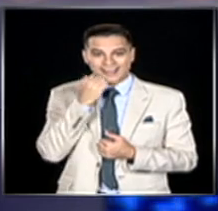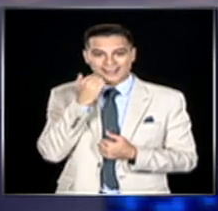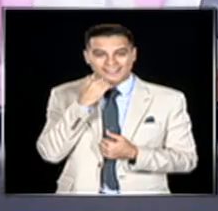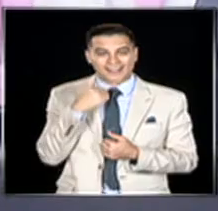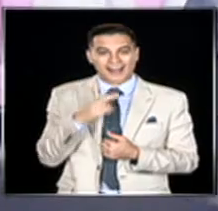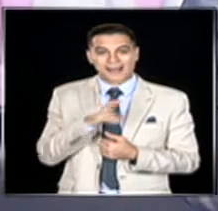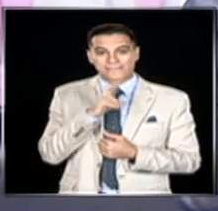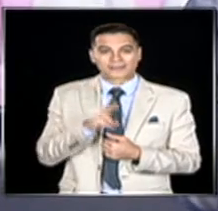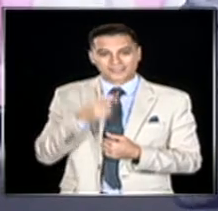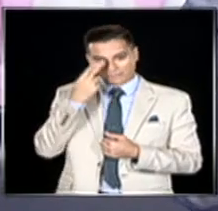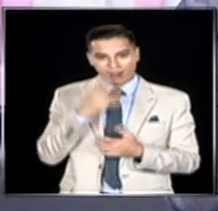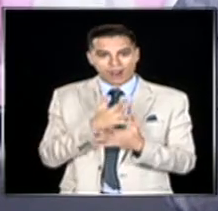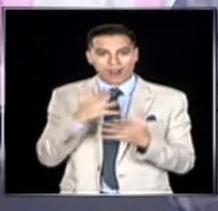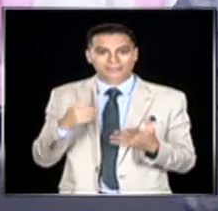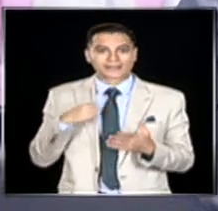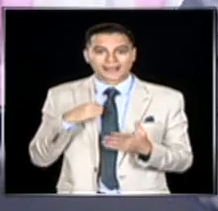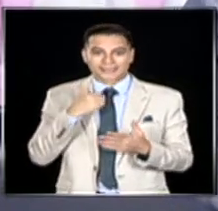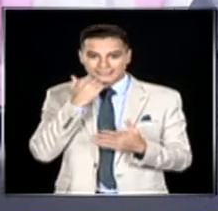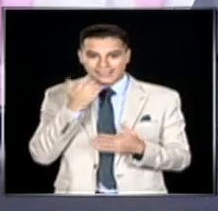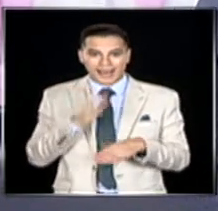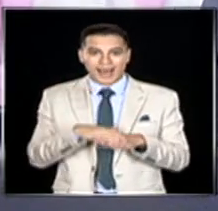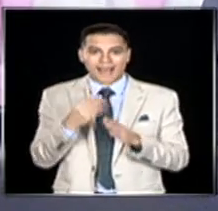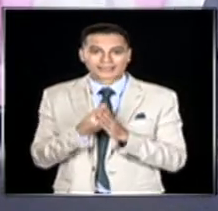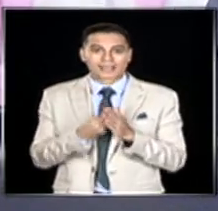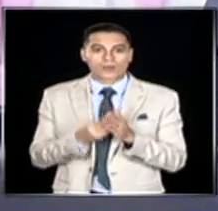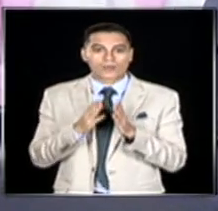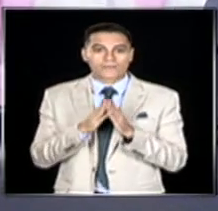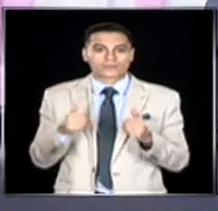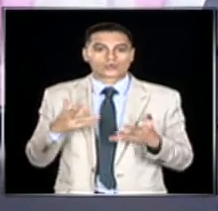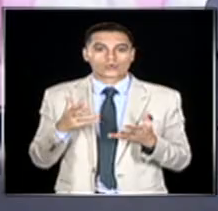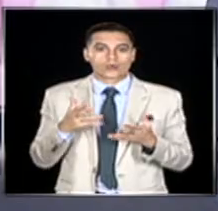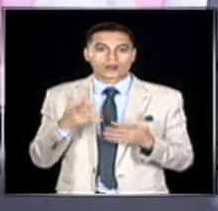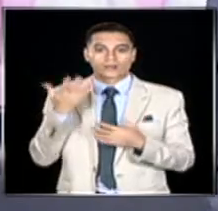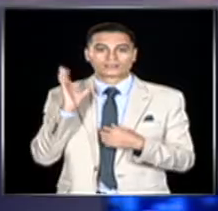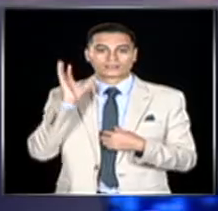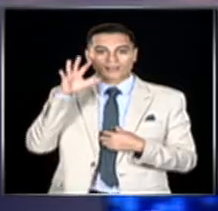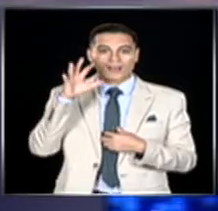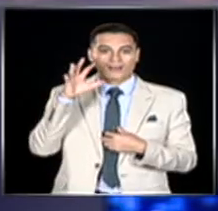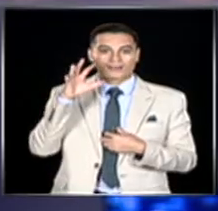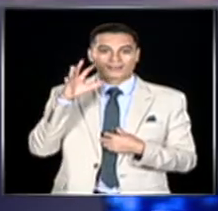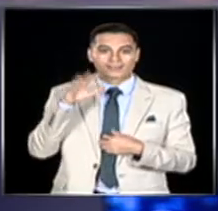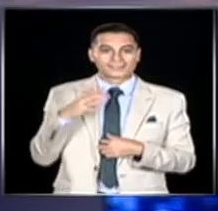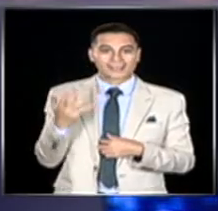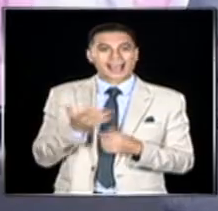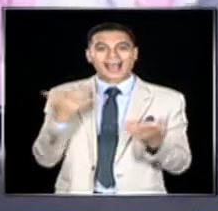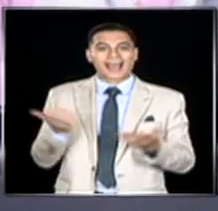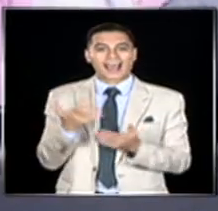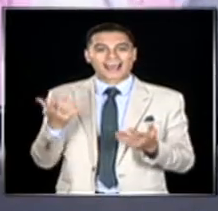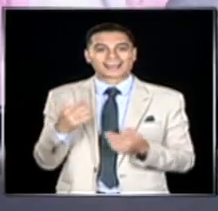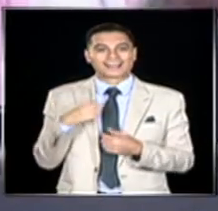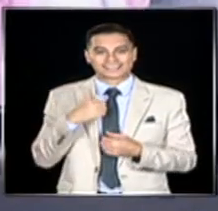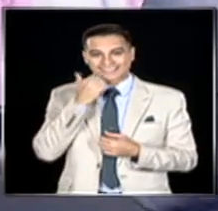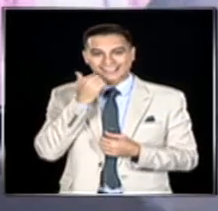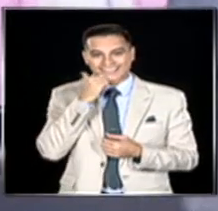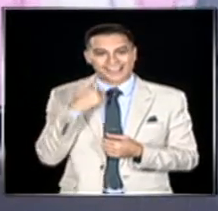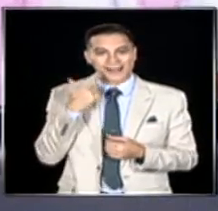اصل انا بسال ما هو النادي الاكثر حصولا على الدوري المصري للكره الطائره الرجال؟ طالما اي حاجه اكثر حصولا يبقى الاهلي. ما